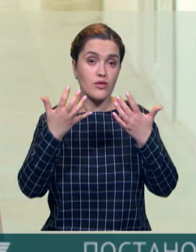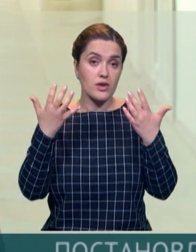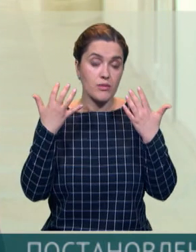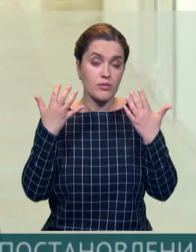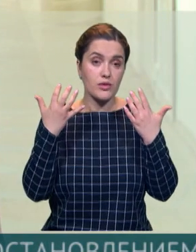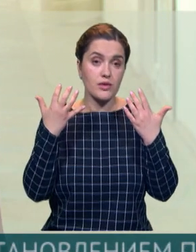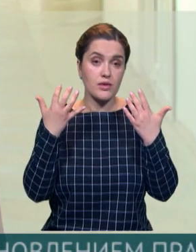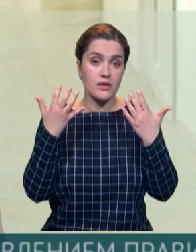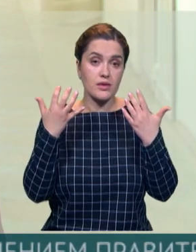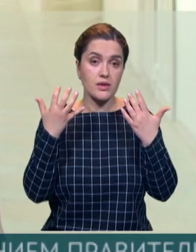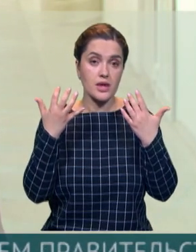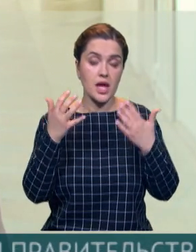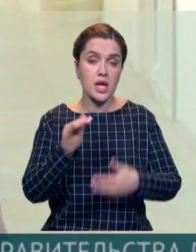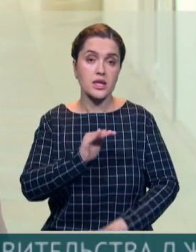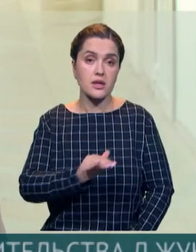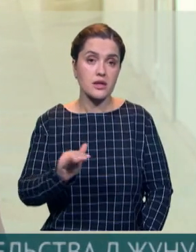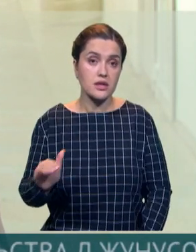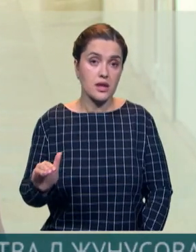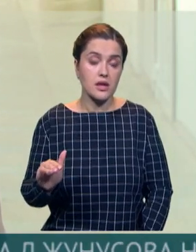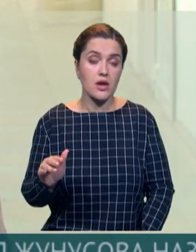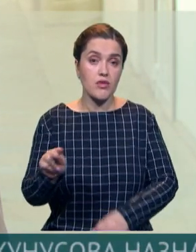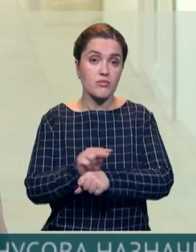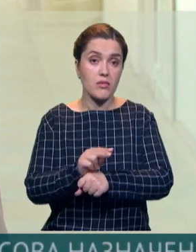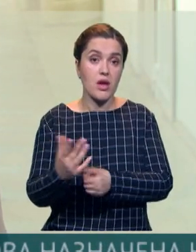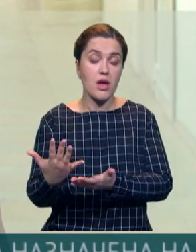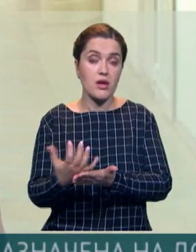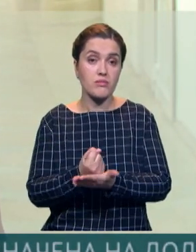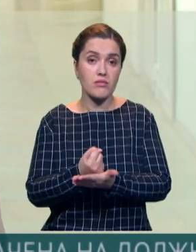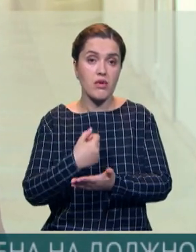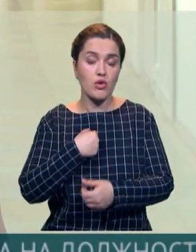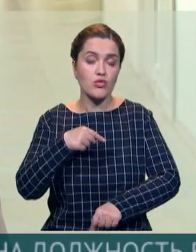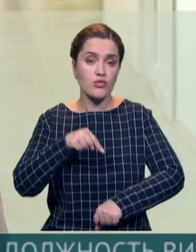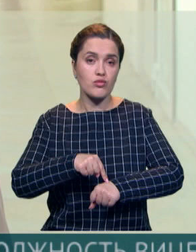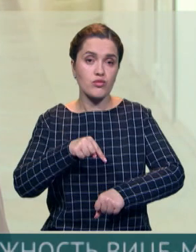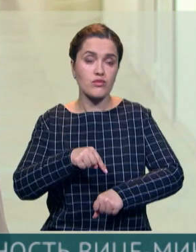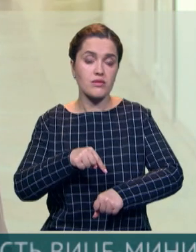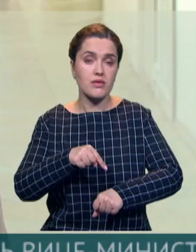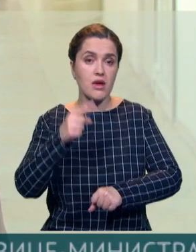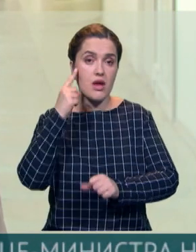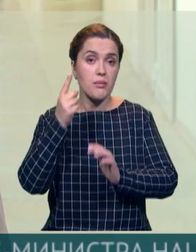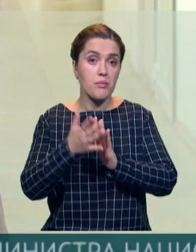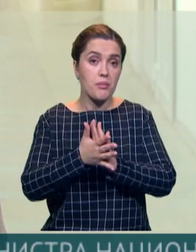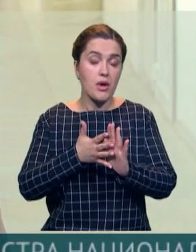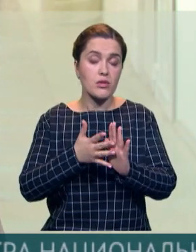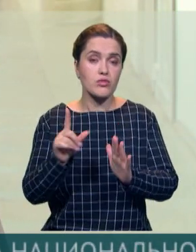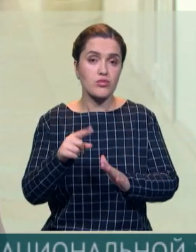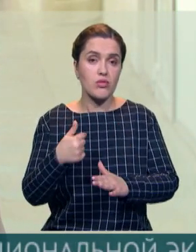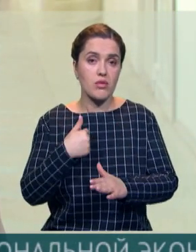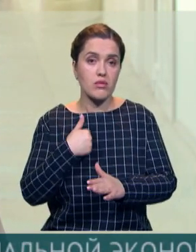нашего маленького пациента, и вот в этот момент ты осознаешь, что это твое призвание,